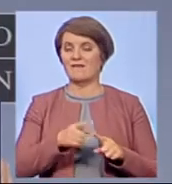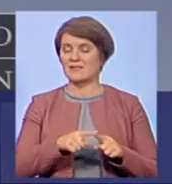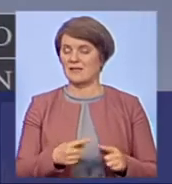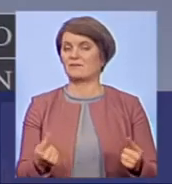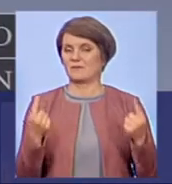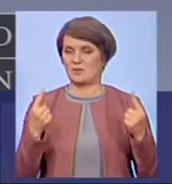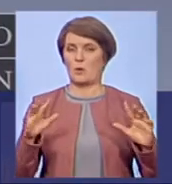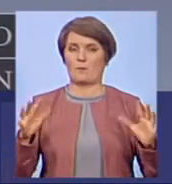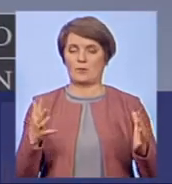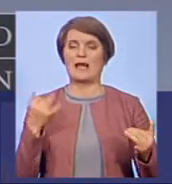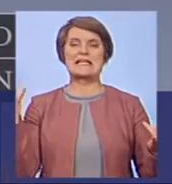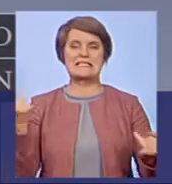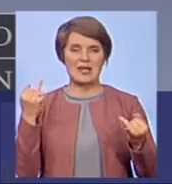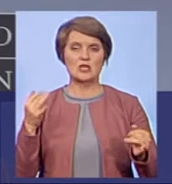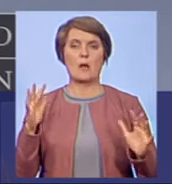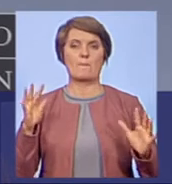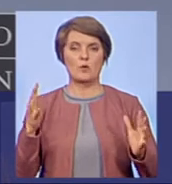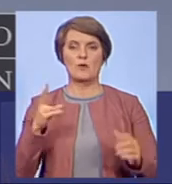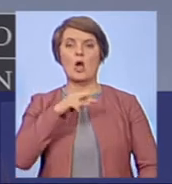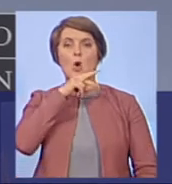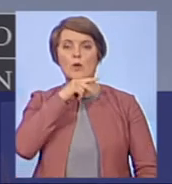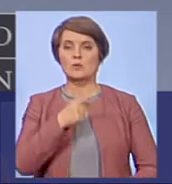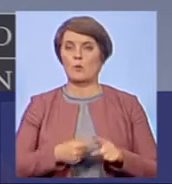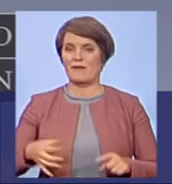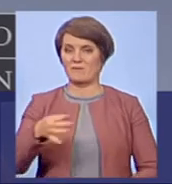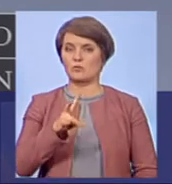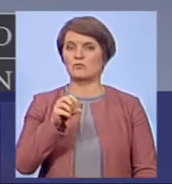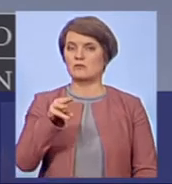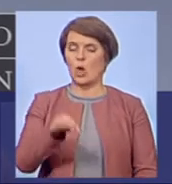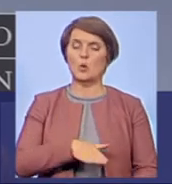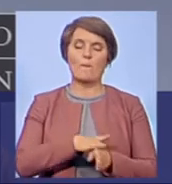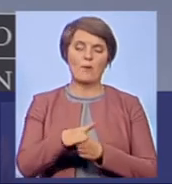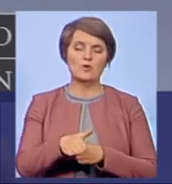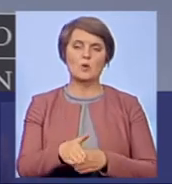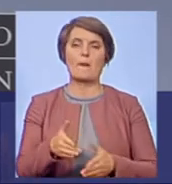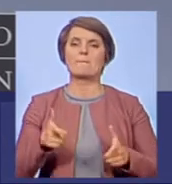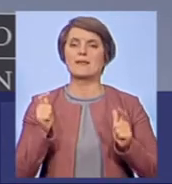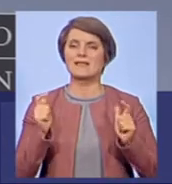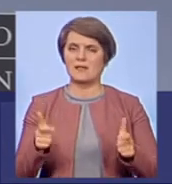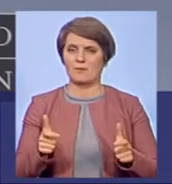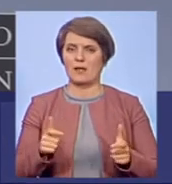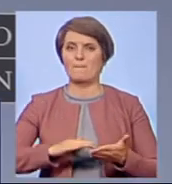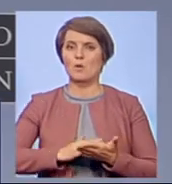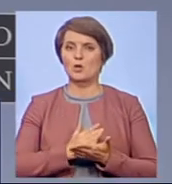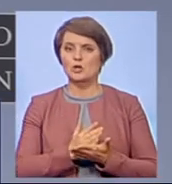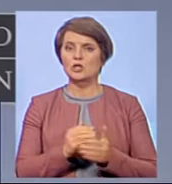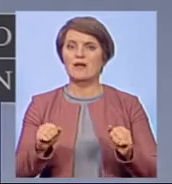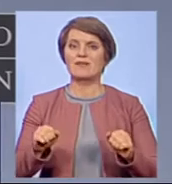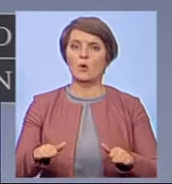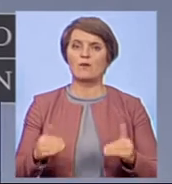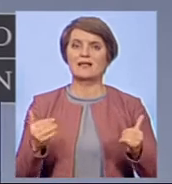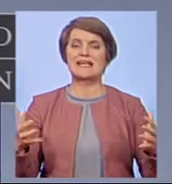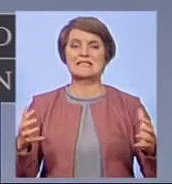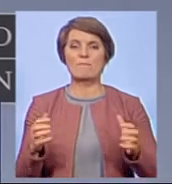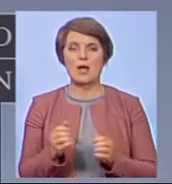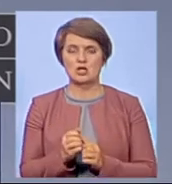Сьогодні відбулася історична подія на Корейському півострові. НАТО повністю підтримує політичне врегулювання для зменшення напруги в регіоні. Я